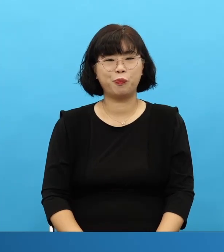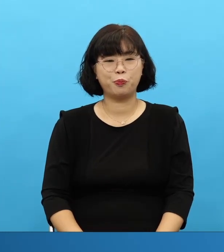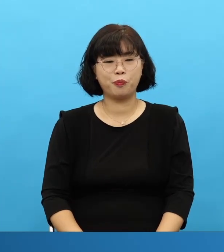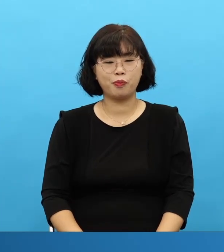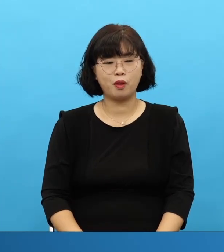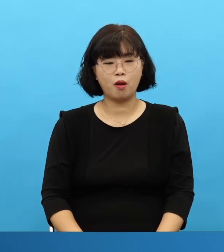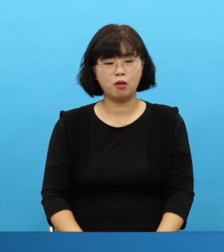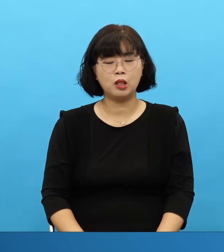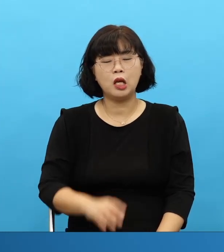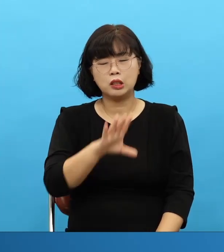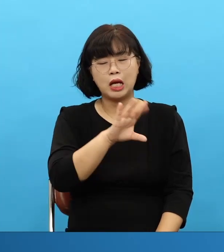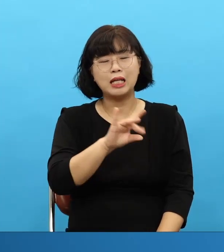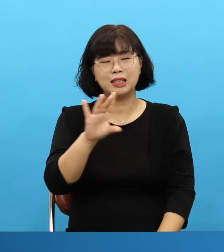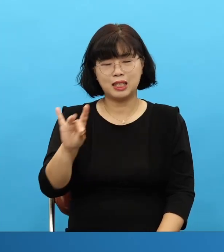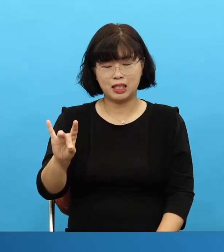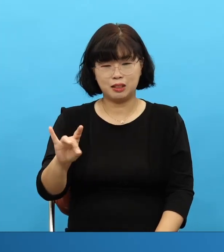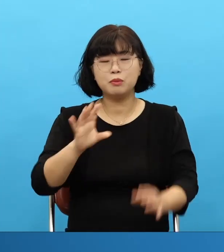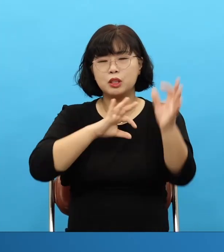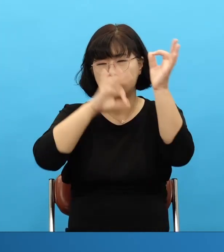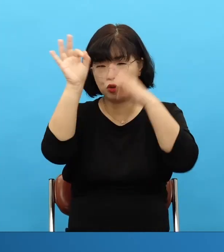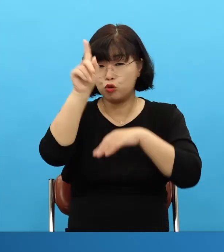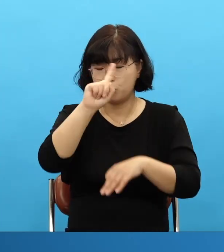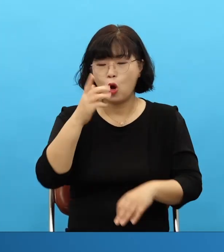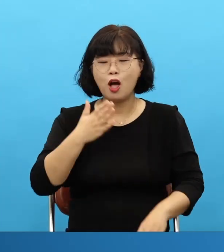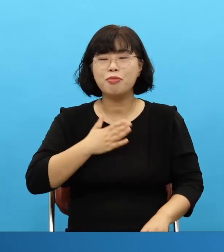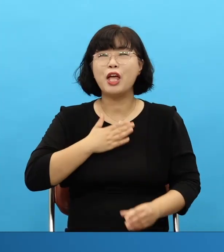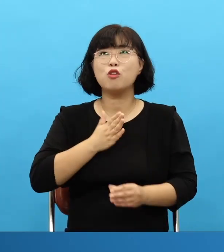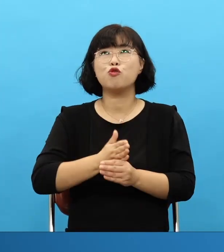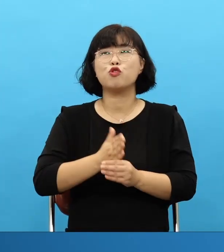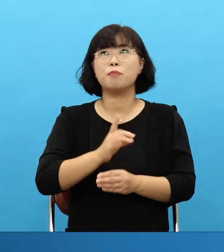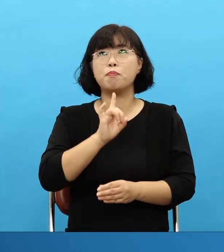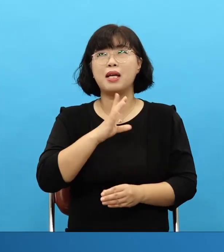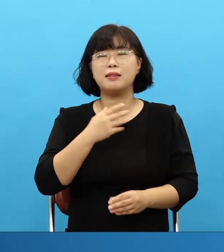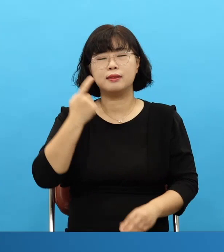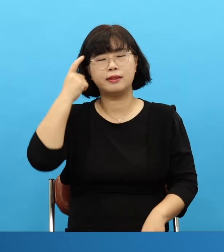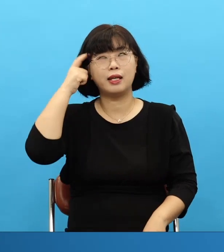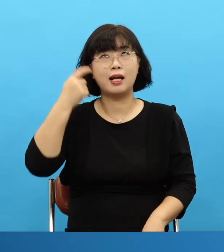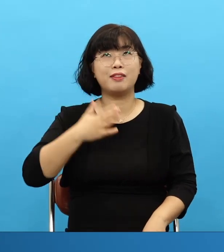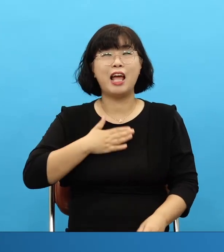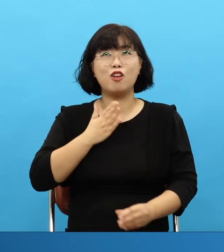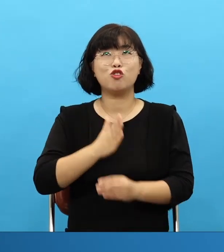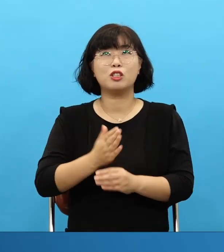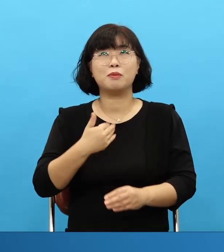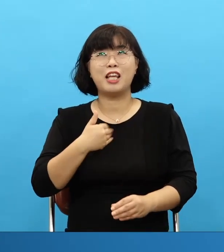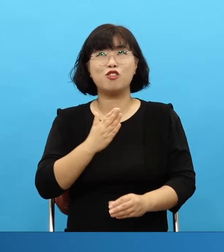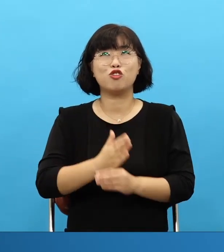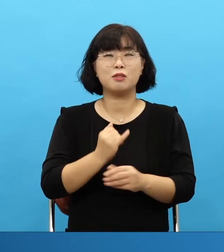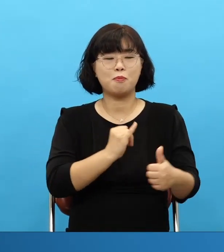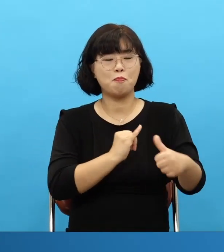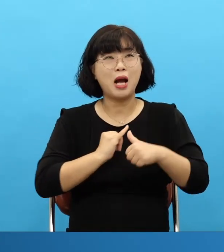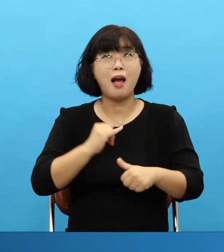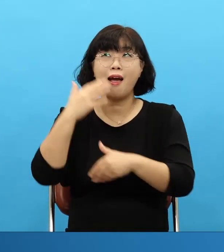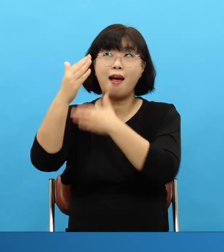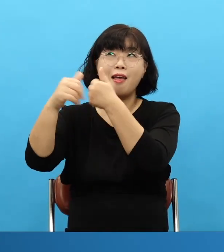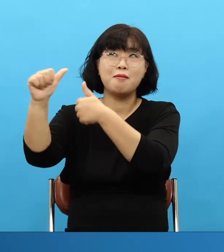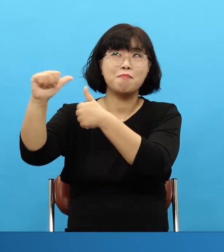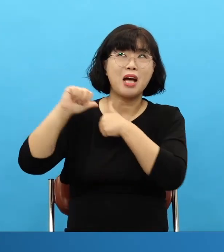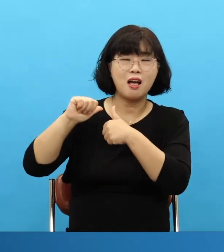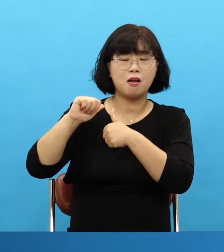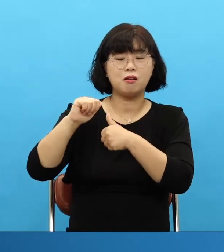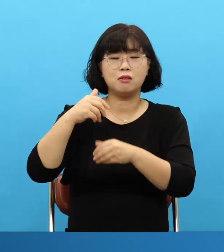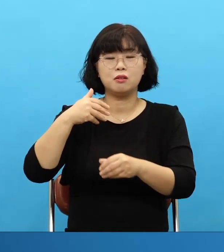And so, myself included, all of us, it's very easy for us to make this mistake where we see things and think of things only centered on ourselves. 크게